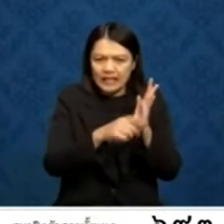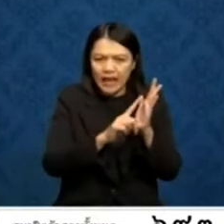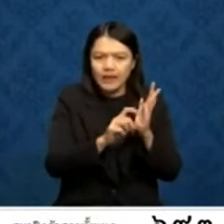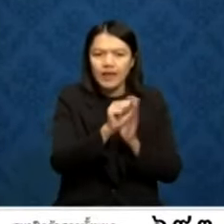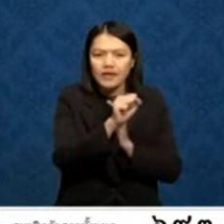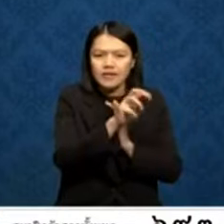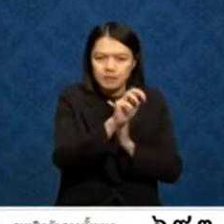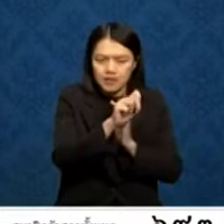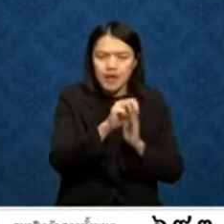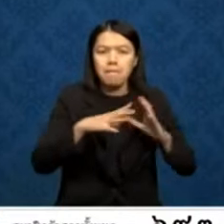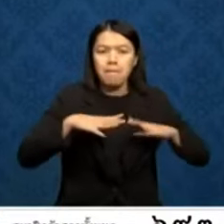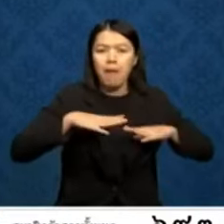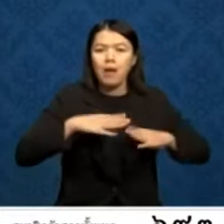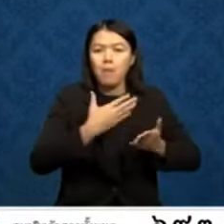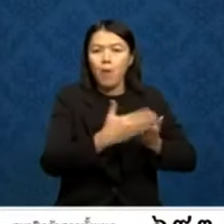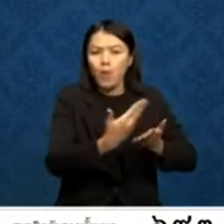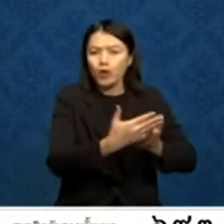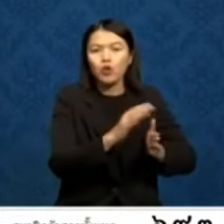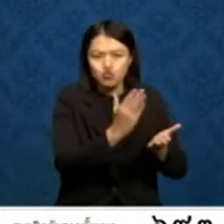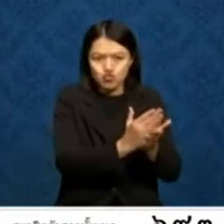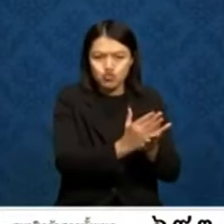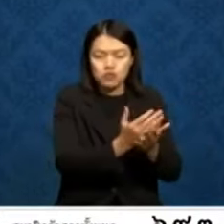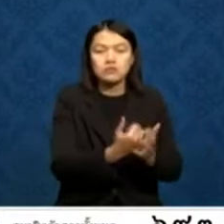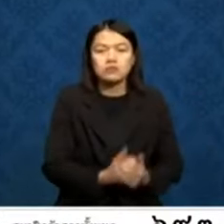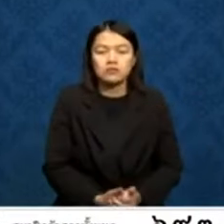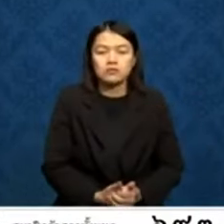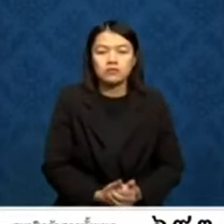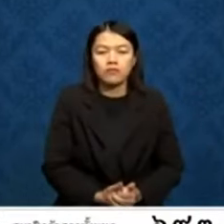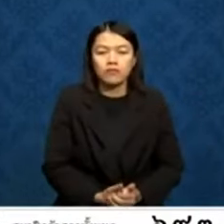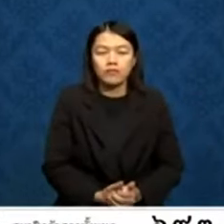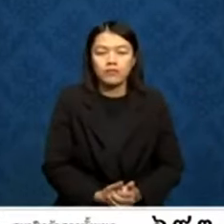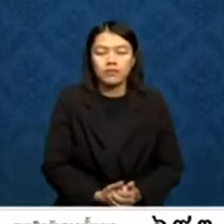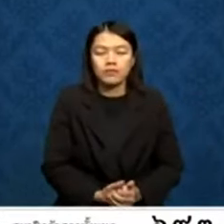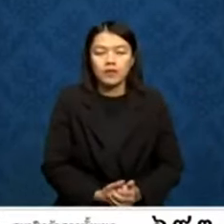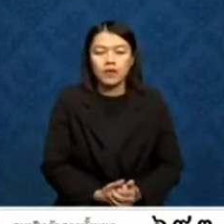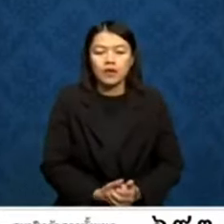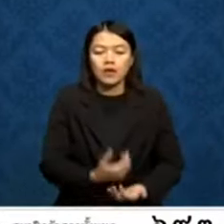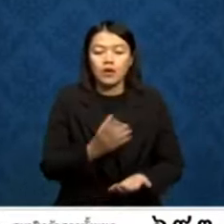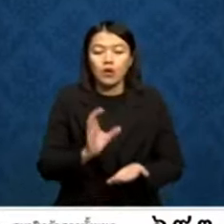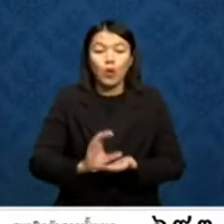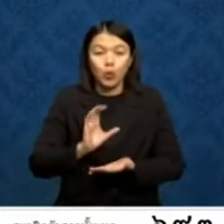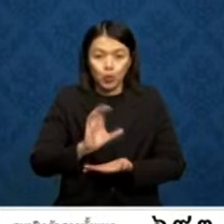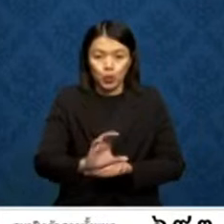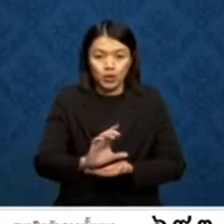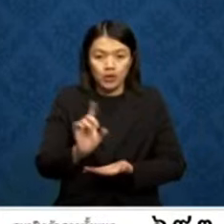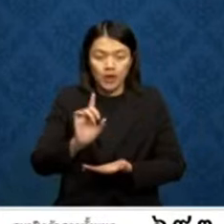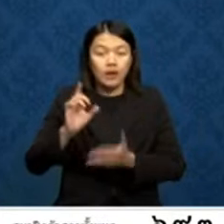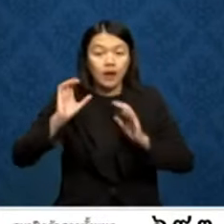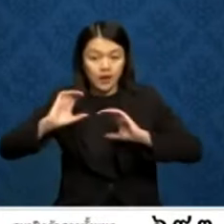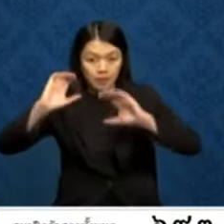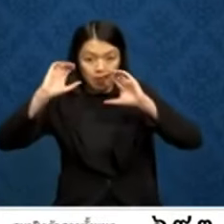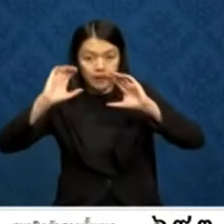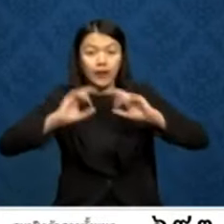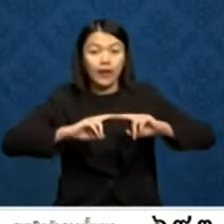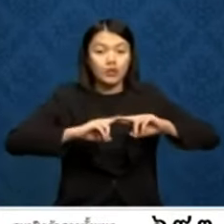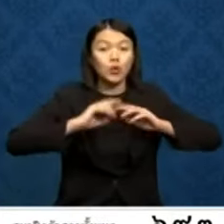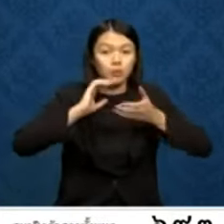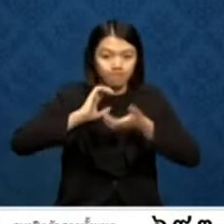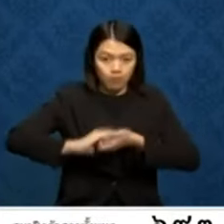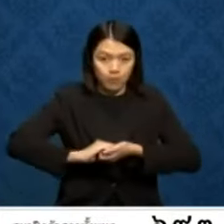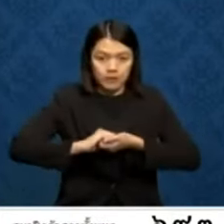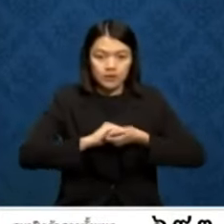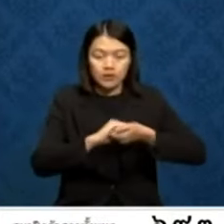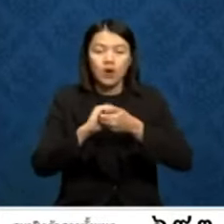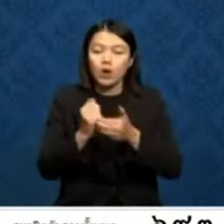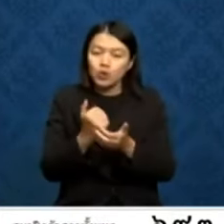พักหนี้การจัดทำแมชชิ่งฟันซึ่งเป็นการลงทุนร่วมกันระหว่างรัฐบาลและเอกชนเพื่อ